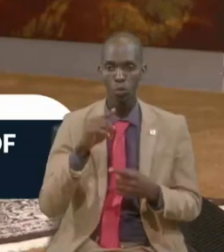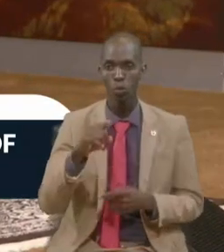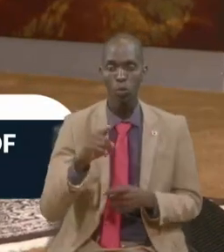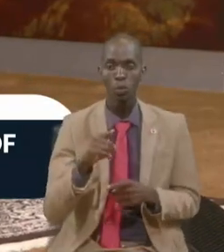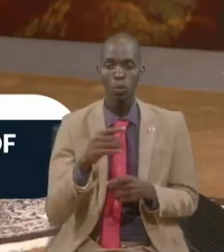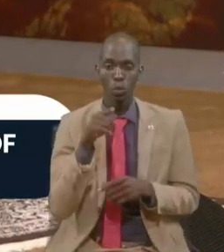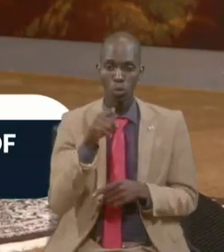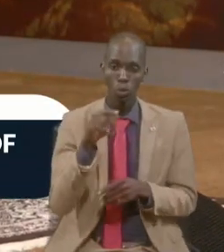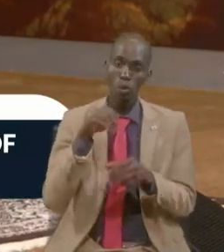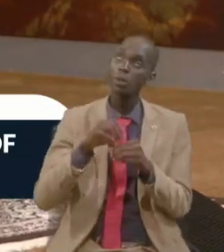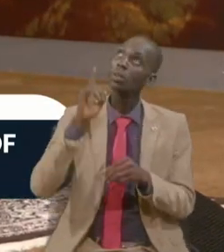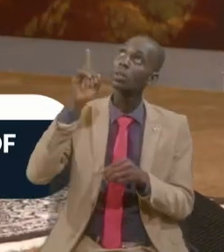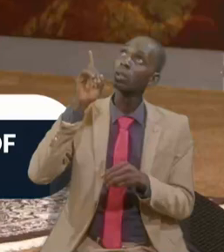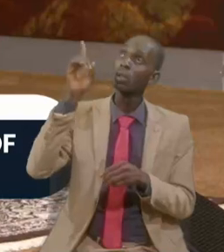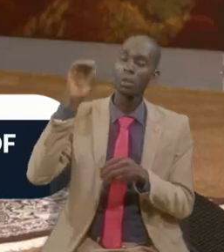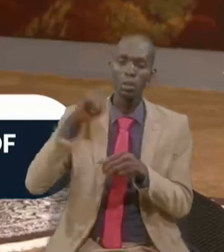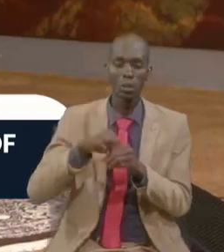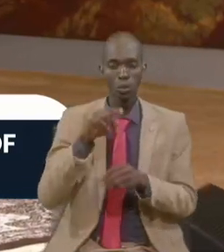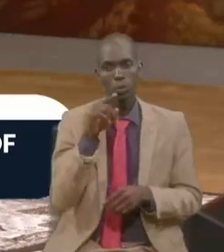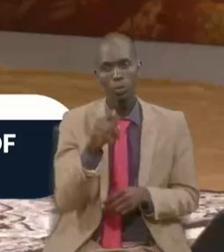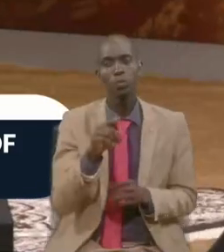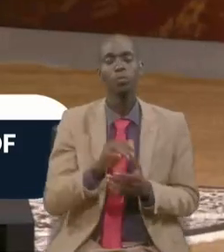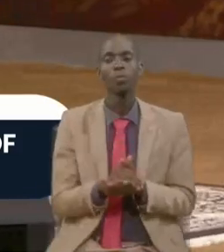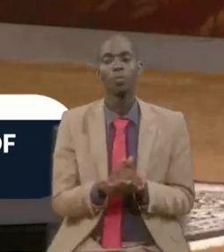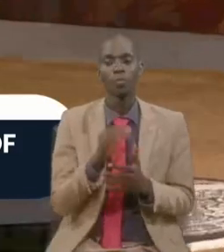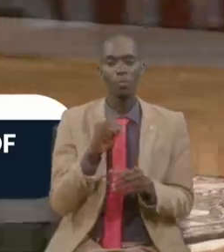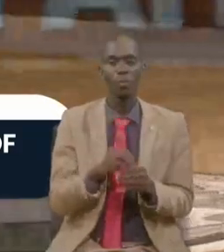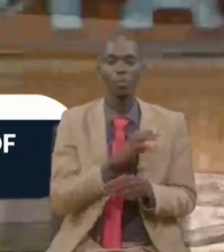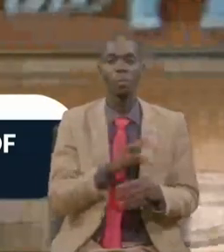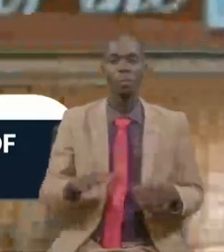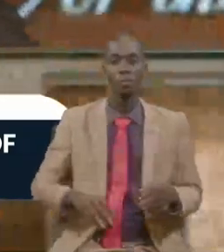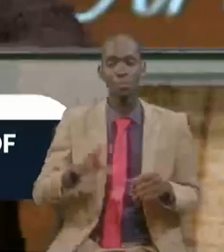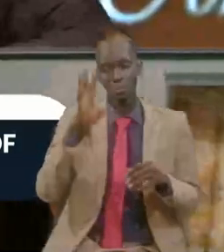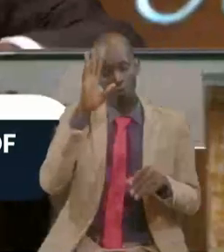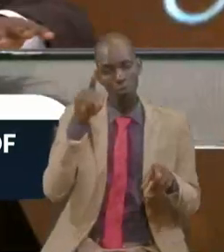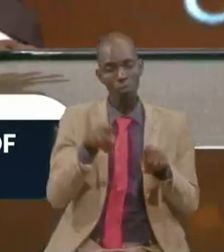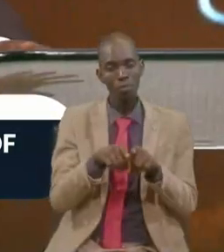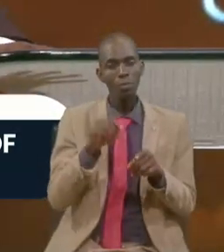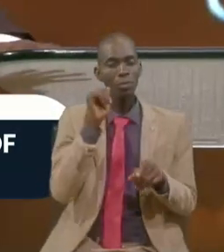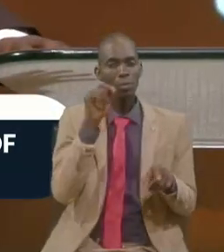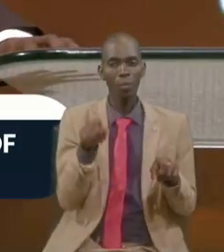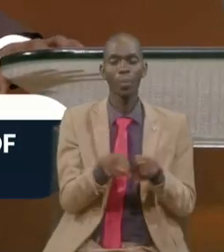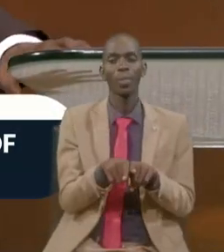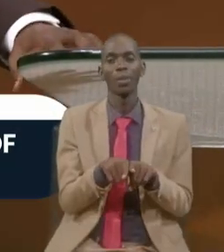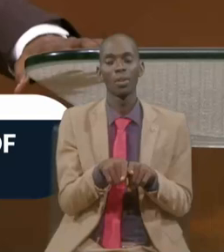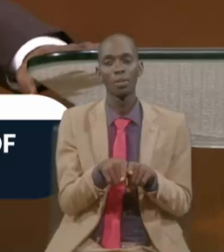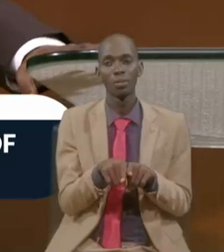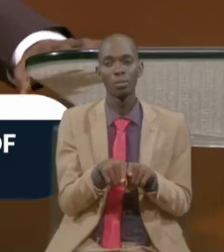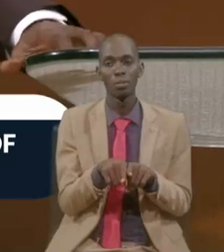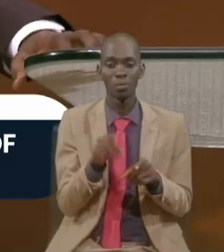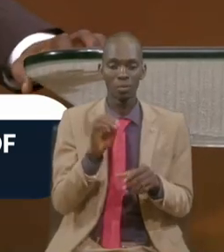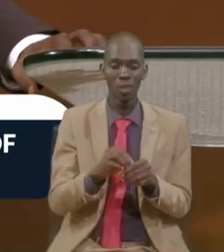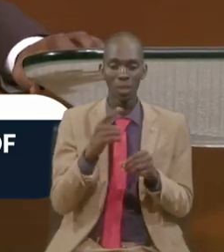et vous et lui, vous êtes en lui, il est en vous. Frères, ce sont les frères,